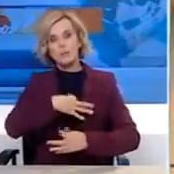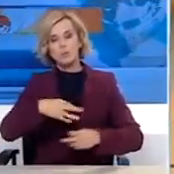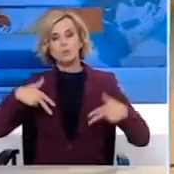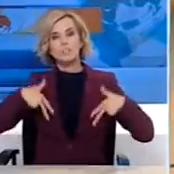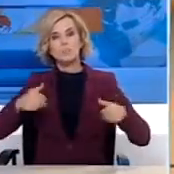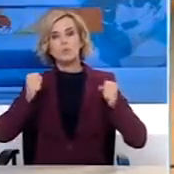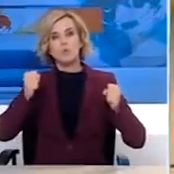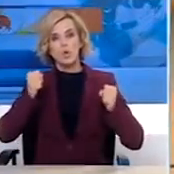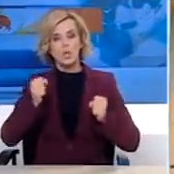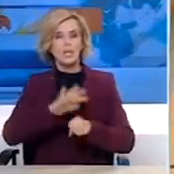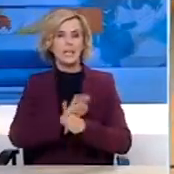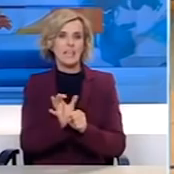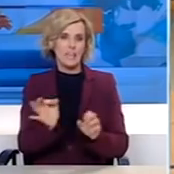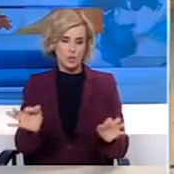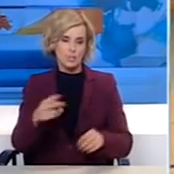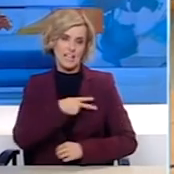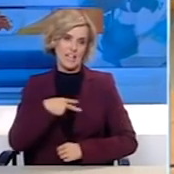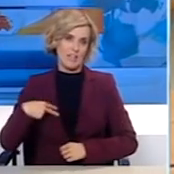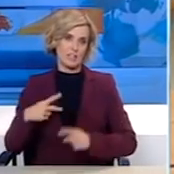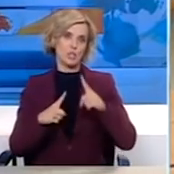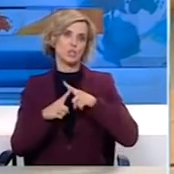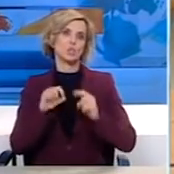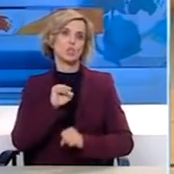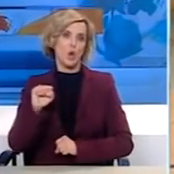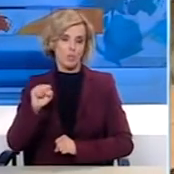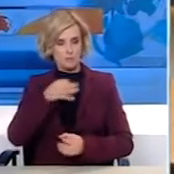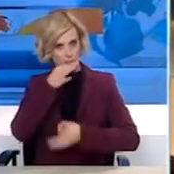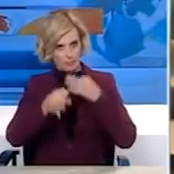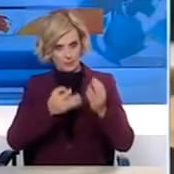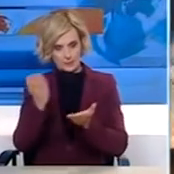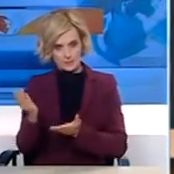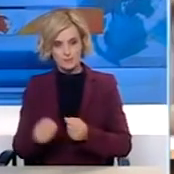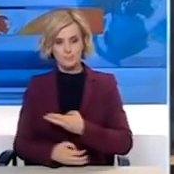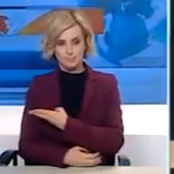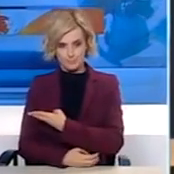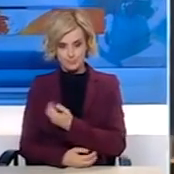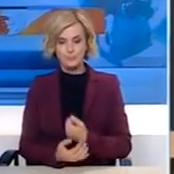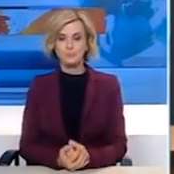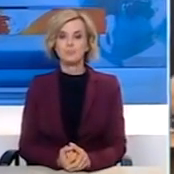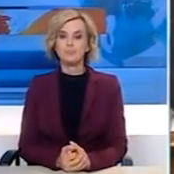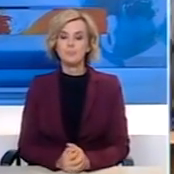Υπουργείου Υγείας για τον νέο κορονοϊό καθηγητή Σωτήρη Τσιόδρα, ο οποίος έχει και το λόγο.